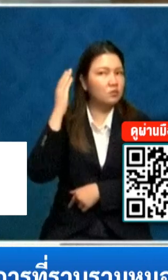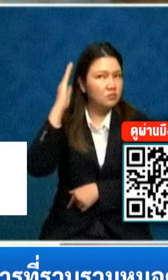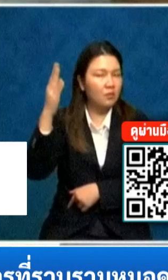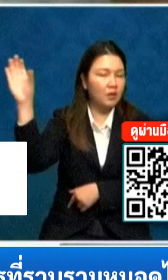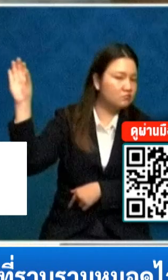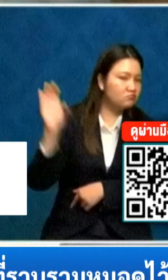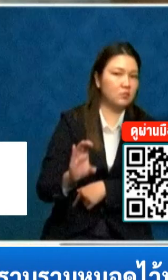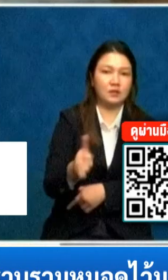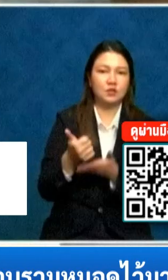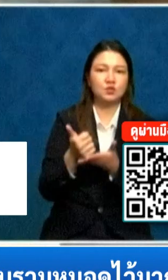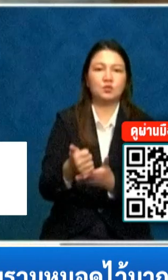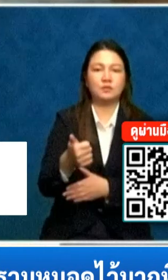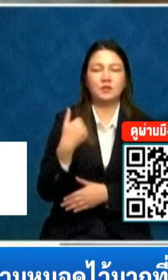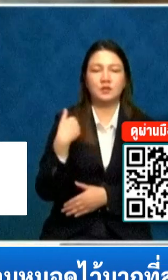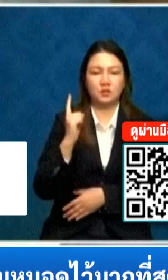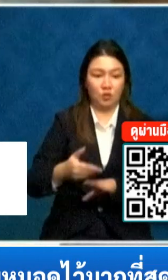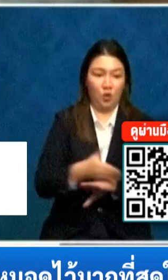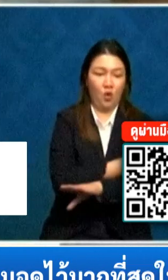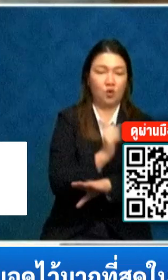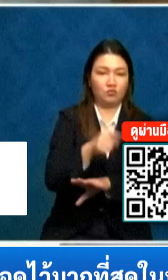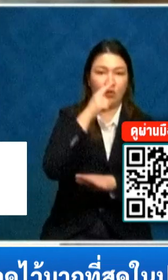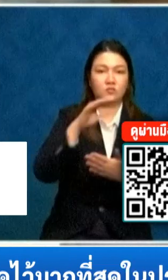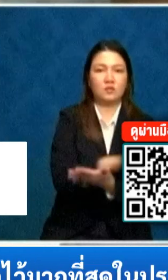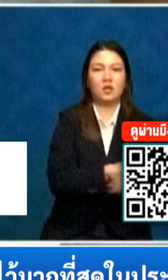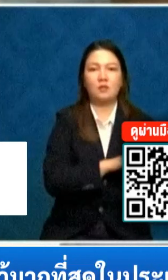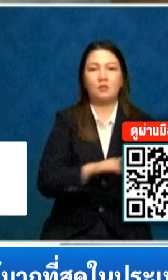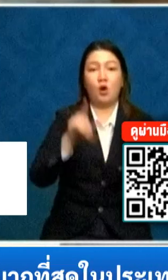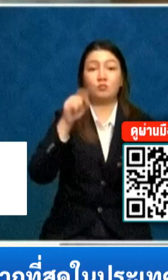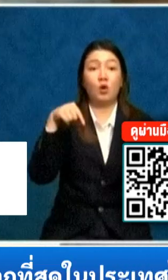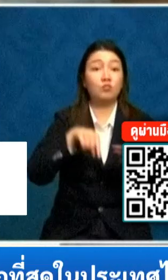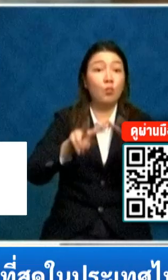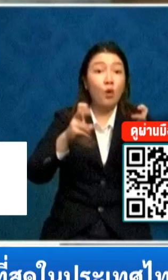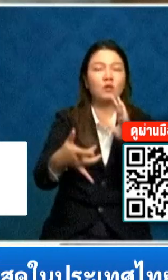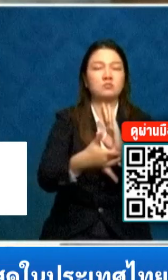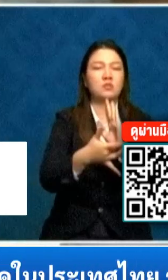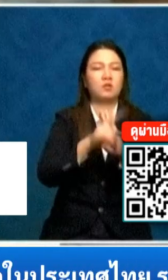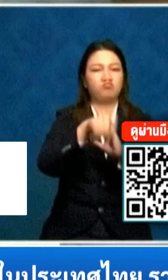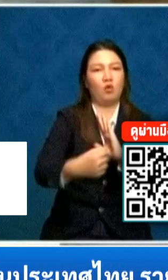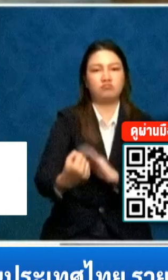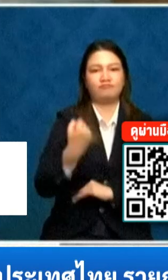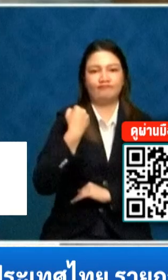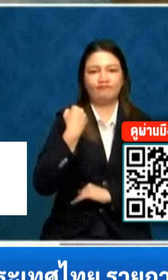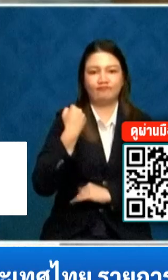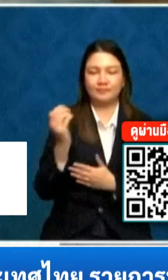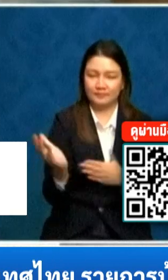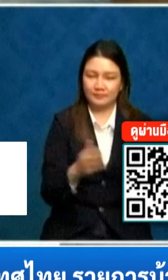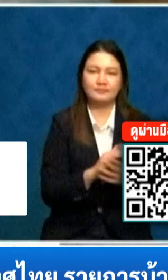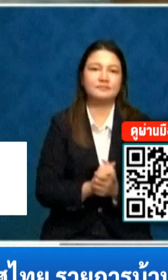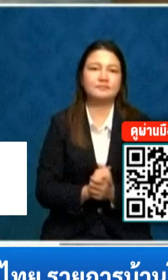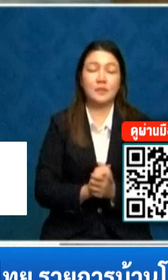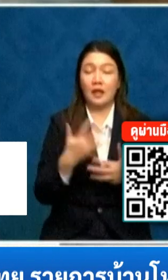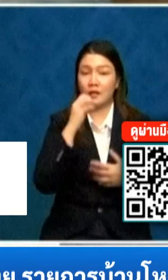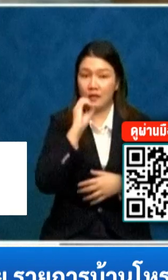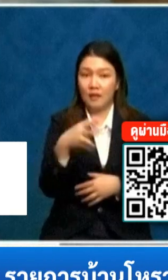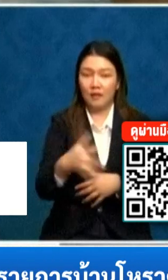ได้เราต้องมีความพร้อมต้องมีโครงสร้างพื้นฐานทางดิจิทัลที่ดีพอนอกจากนี้ประชาชนของ